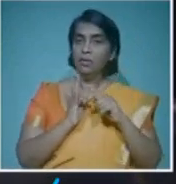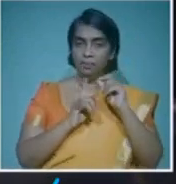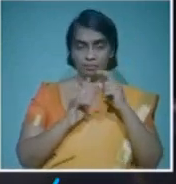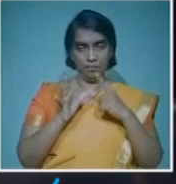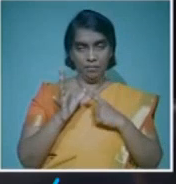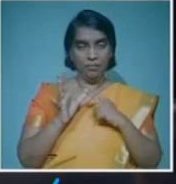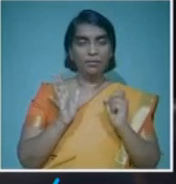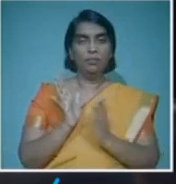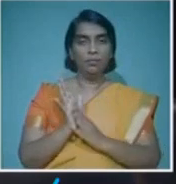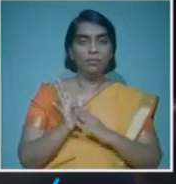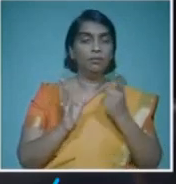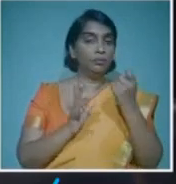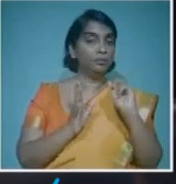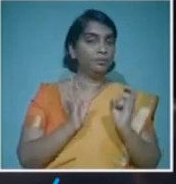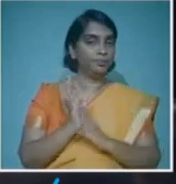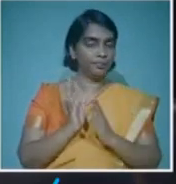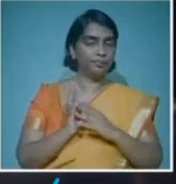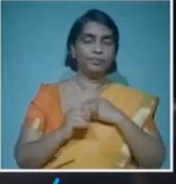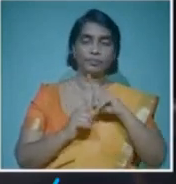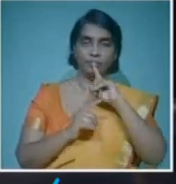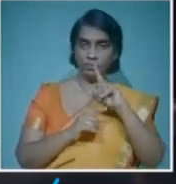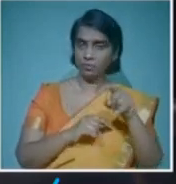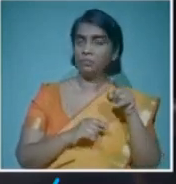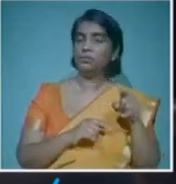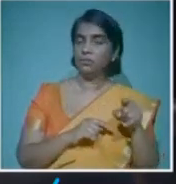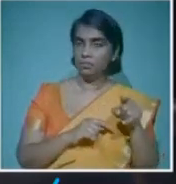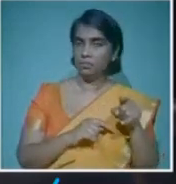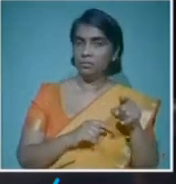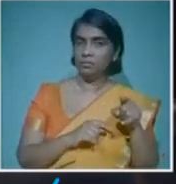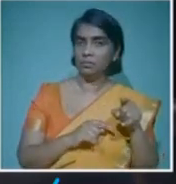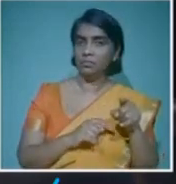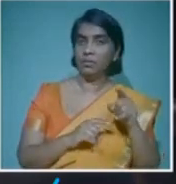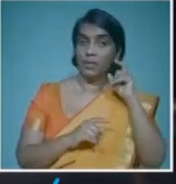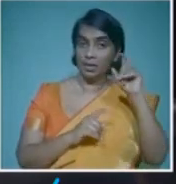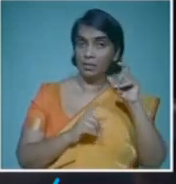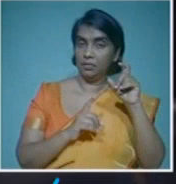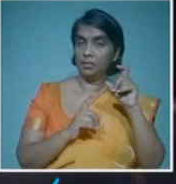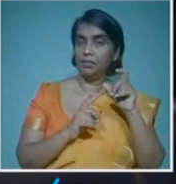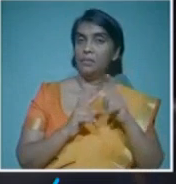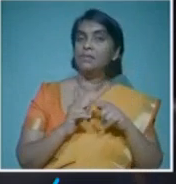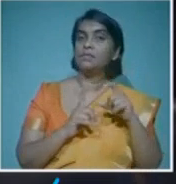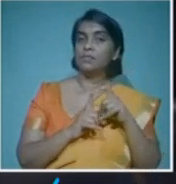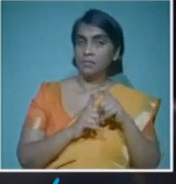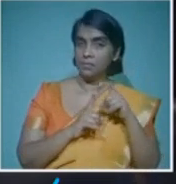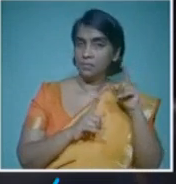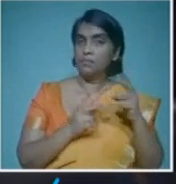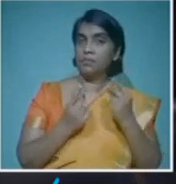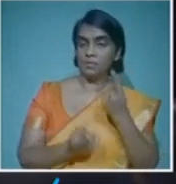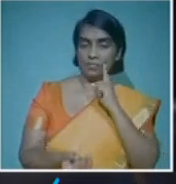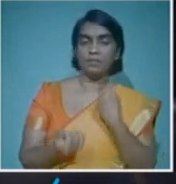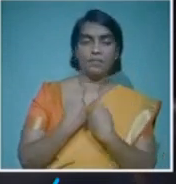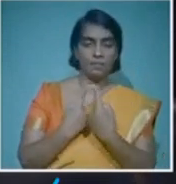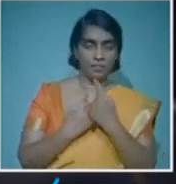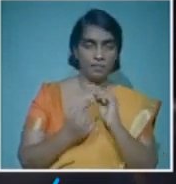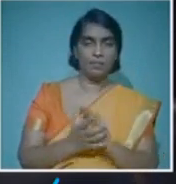කමිටුව ගිණුම්කාරක සභාව හරහා දැනුවත් කරලා තිබුණා අපරාධ විමර්ශන ඒකකෙන් වහම පරීක්ෂණයක්